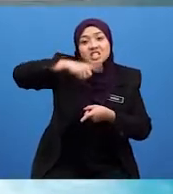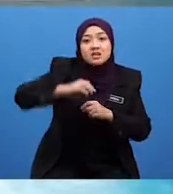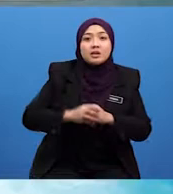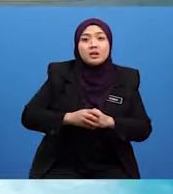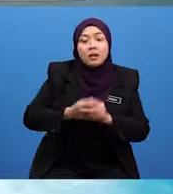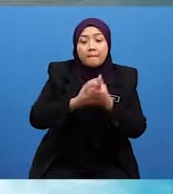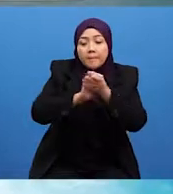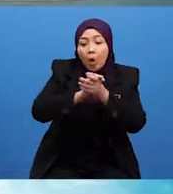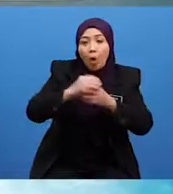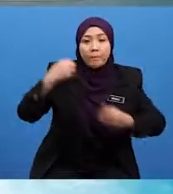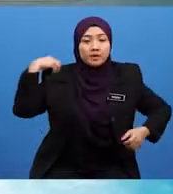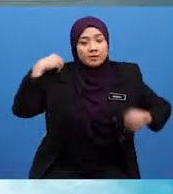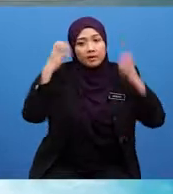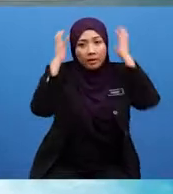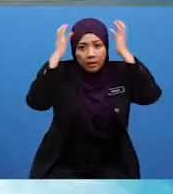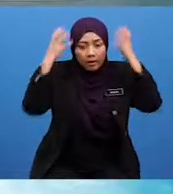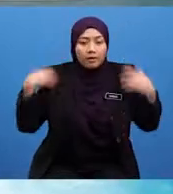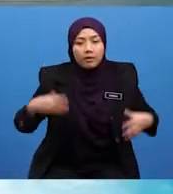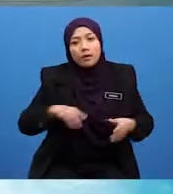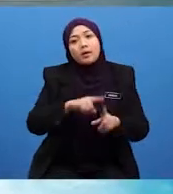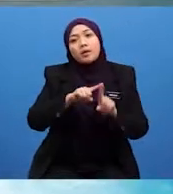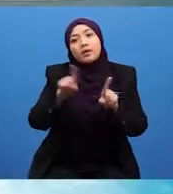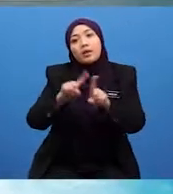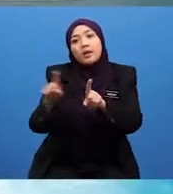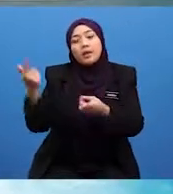mandi dan sebagainya.